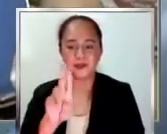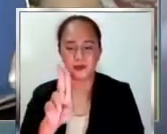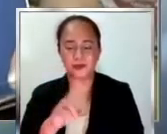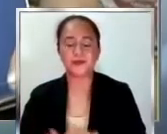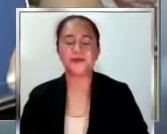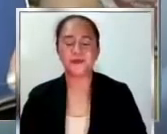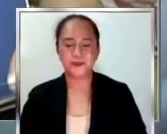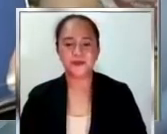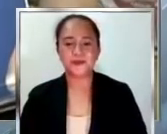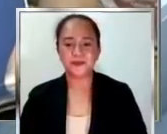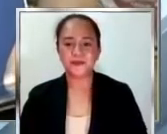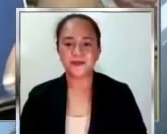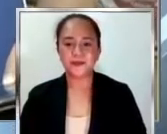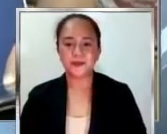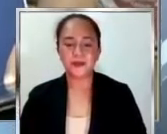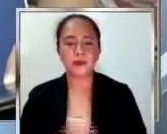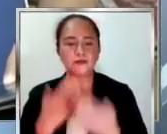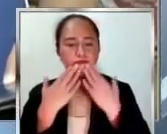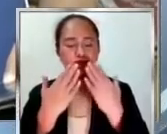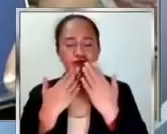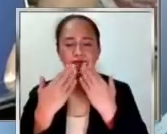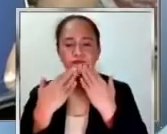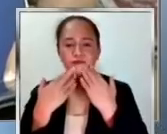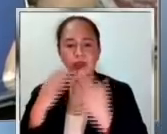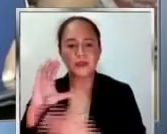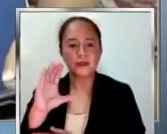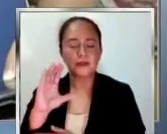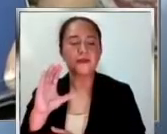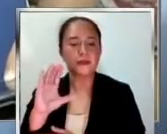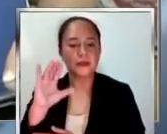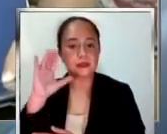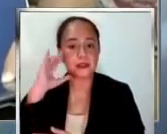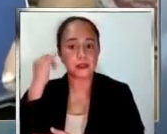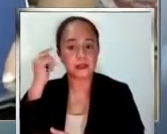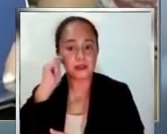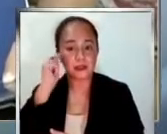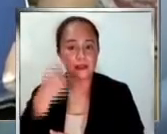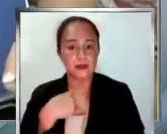Maraming salamat, CJ Torida ng GMA Regional TV, Balitang Amyanan.